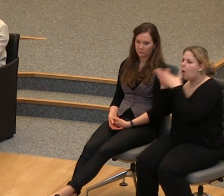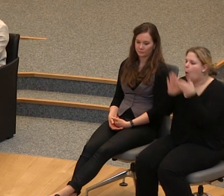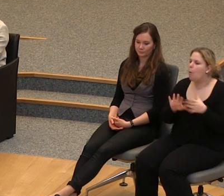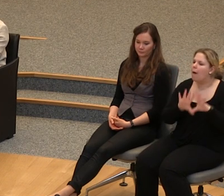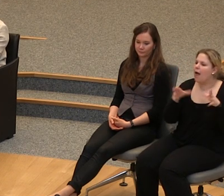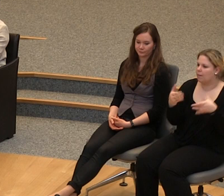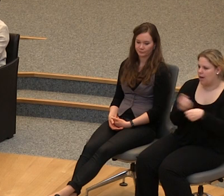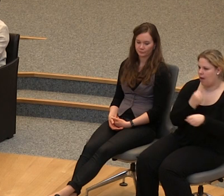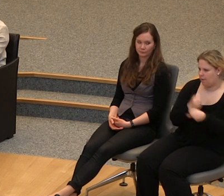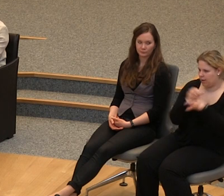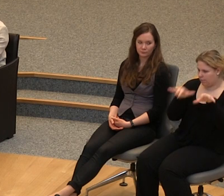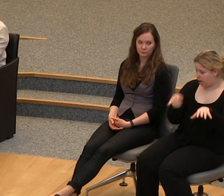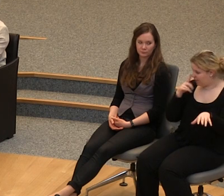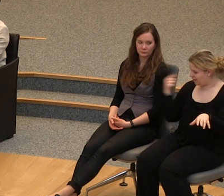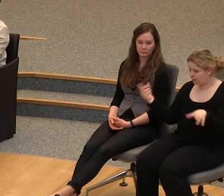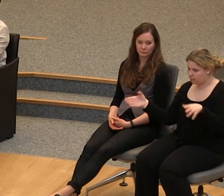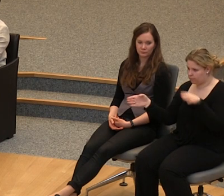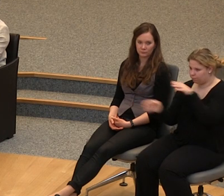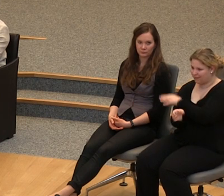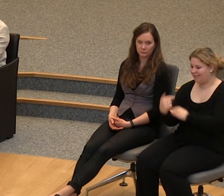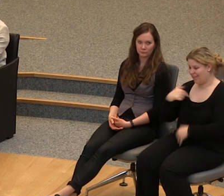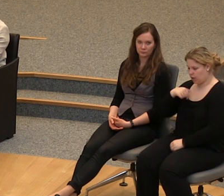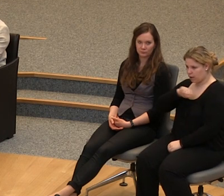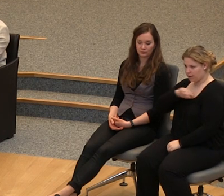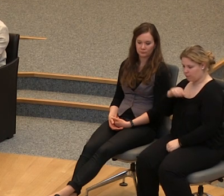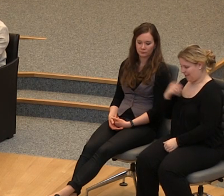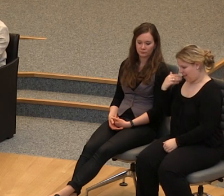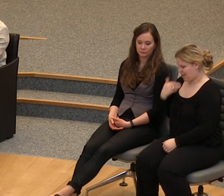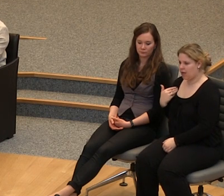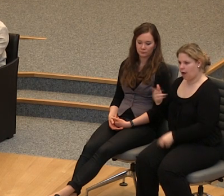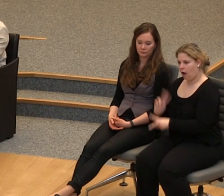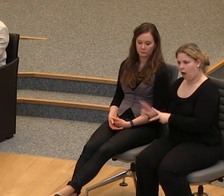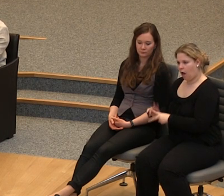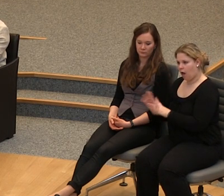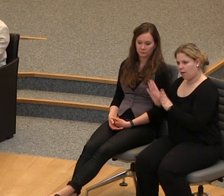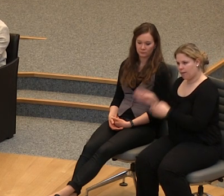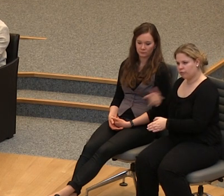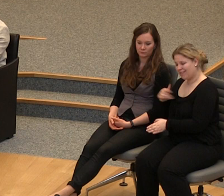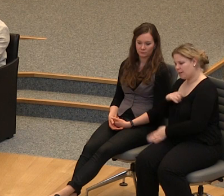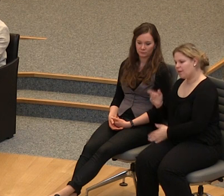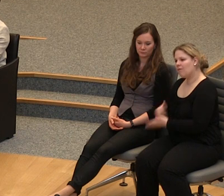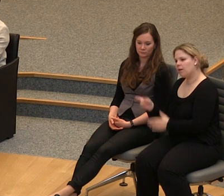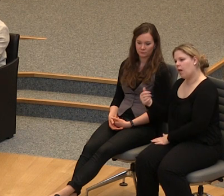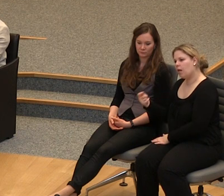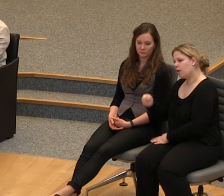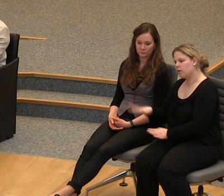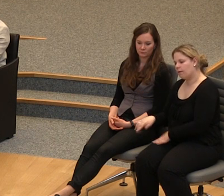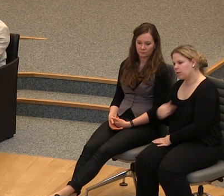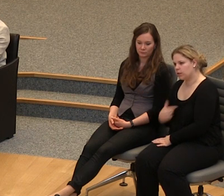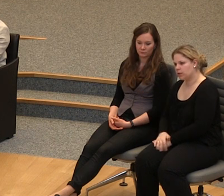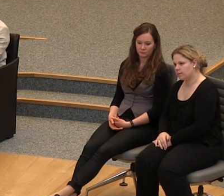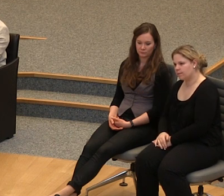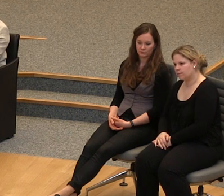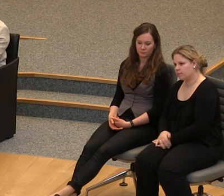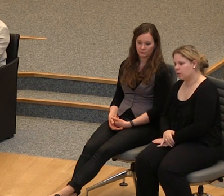kann oder will, darf ich als Träger der Eingliederungshilfe keine finanzielle Unterstützung mehr leisten. Das ist für mich